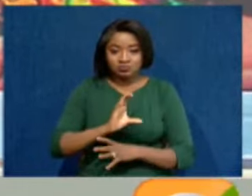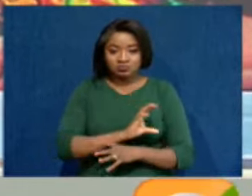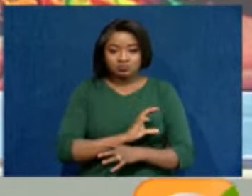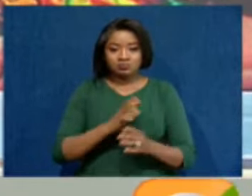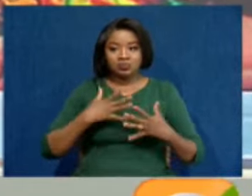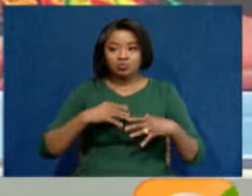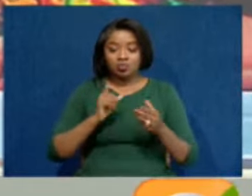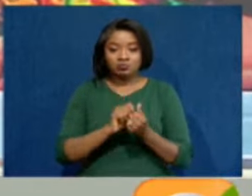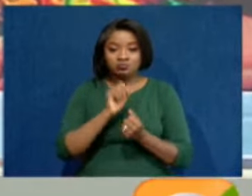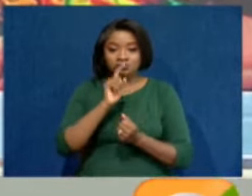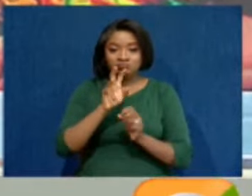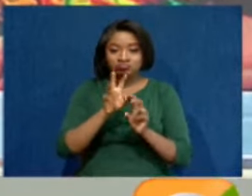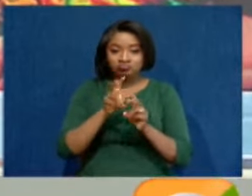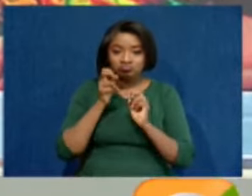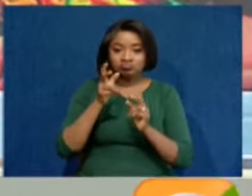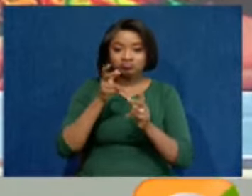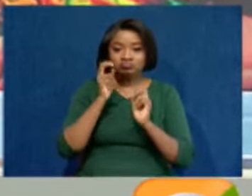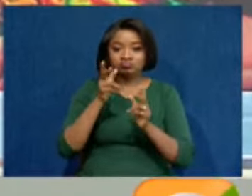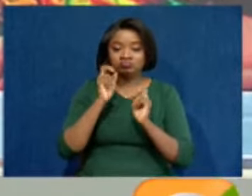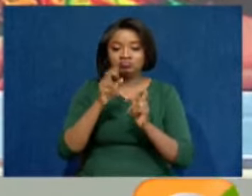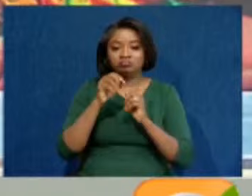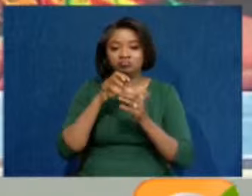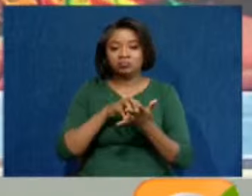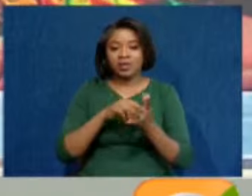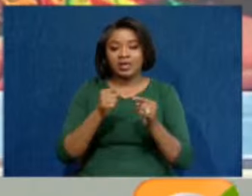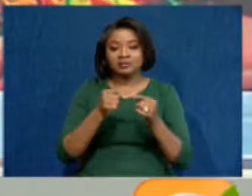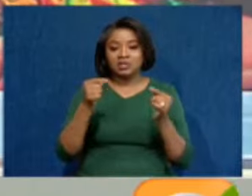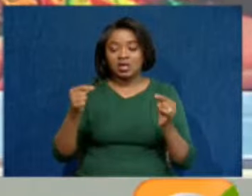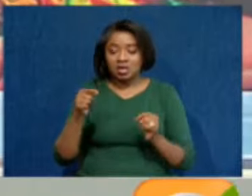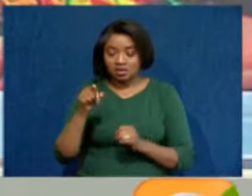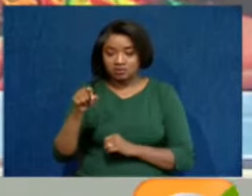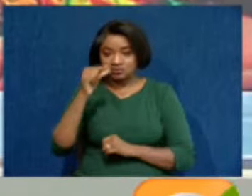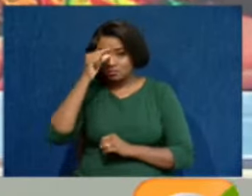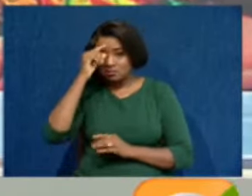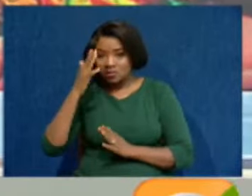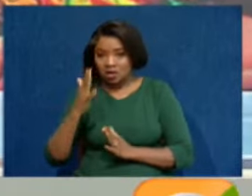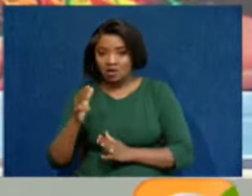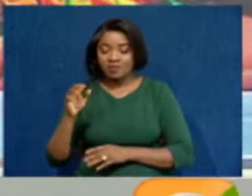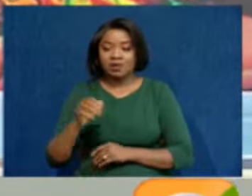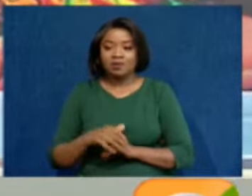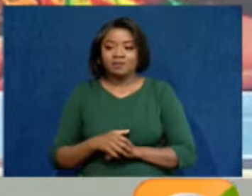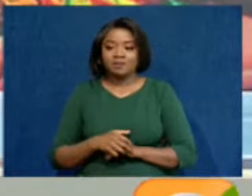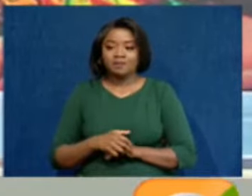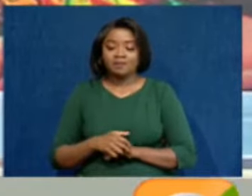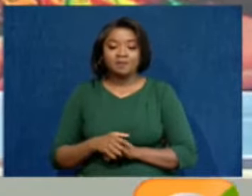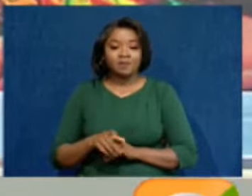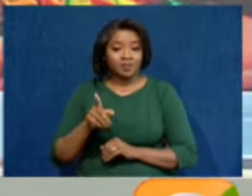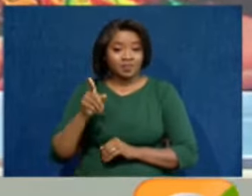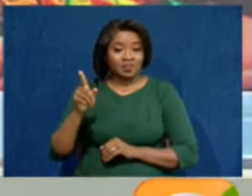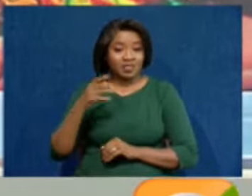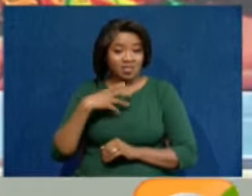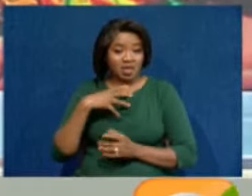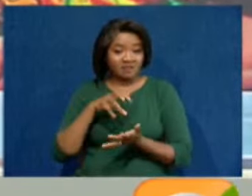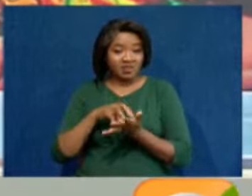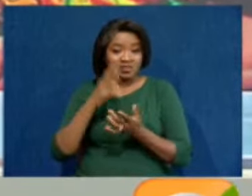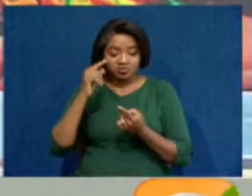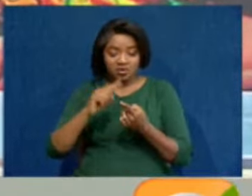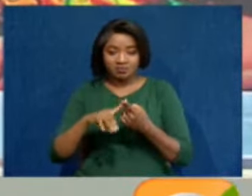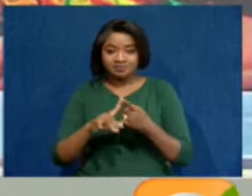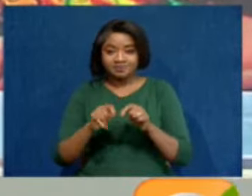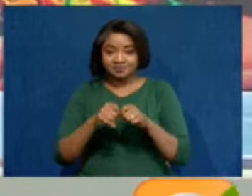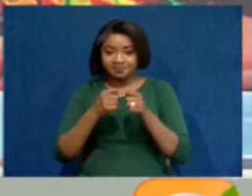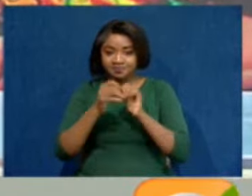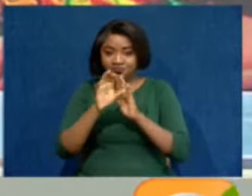ya wakilishi wadi dhidi ya gavana Mwangaza. Na kama anavyotuarifu Emmanuel To, gavana Mwangaza anakabiliwa na madai ya ukiukaji wa